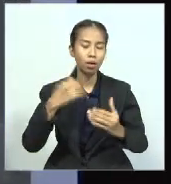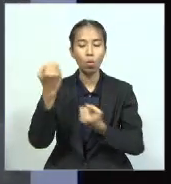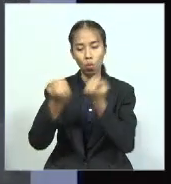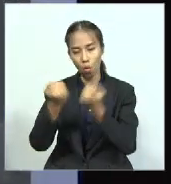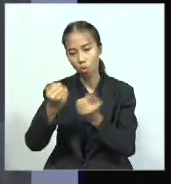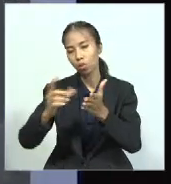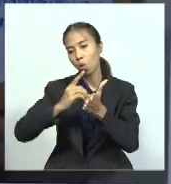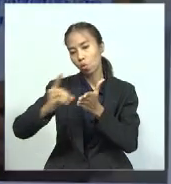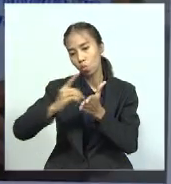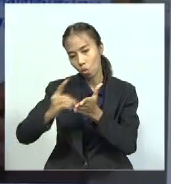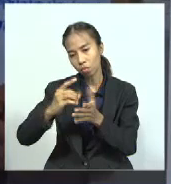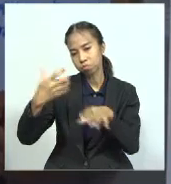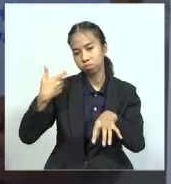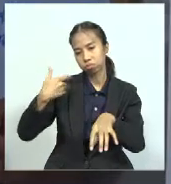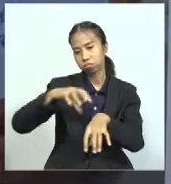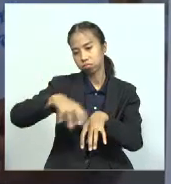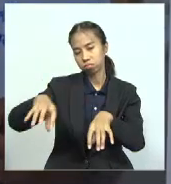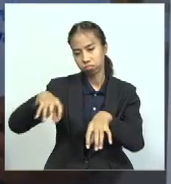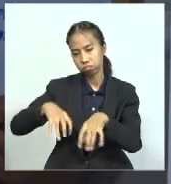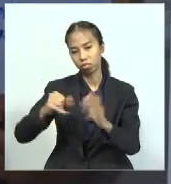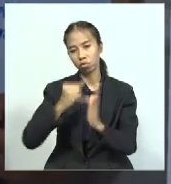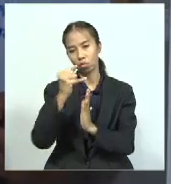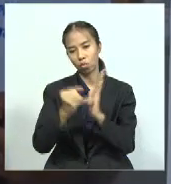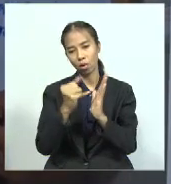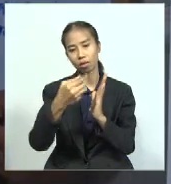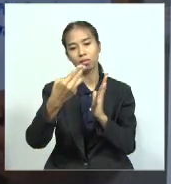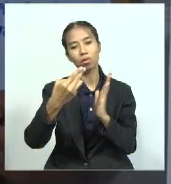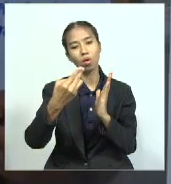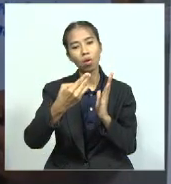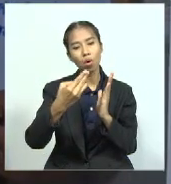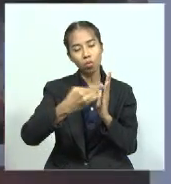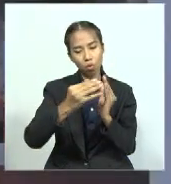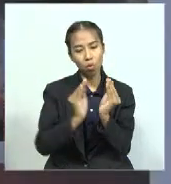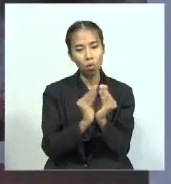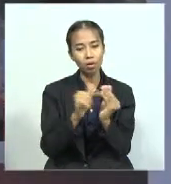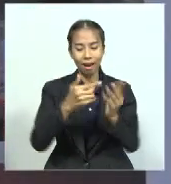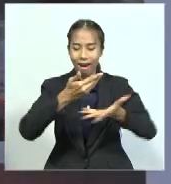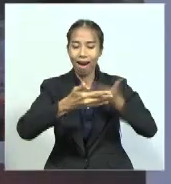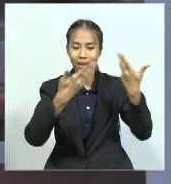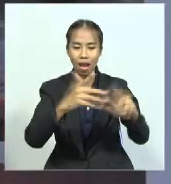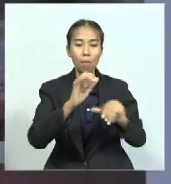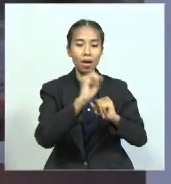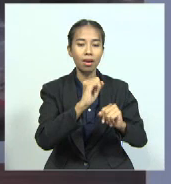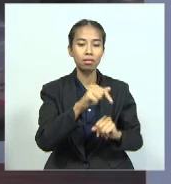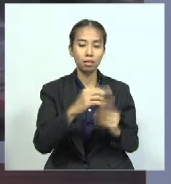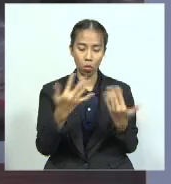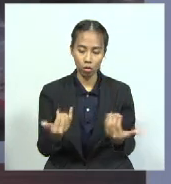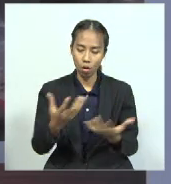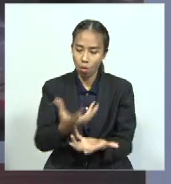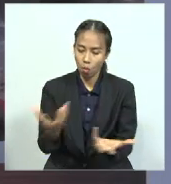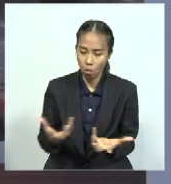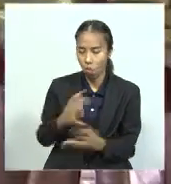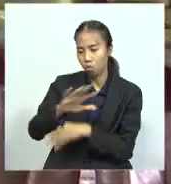นียมและสวนน้ำในพื้นที่หนองบัวลำพูซึ่งประกาศขายไว้ในราคา70ล้านบาทรวมมูลค่าทรั